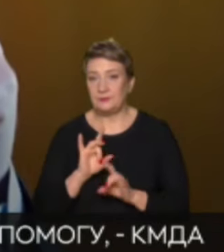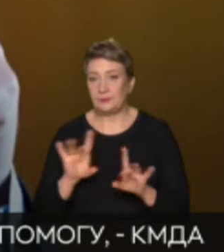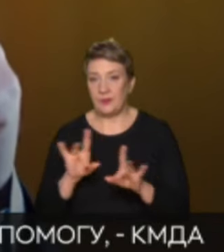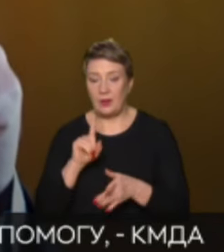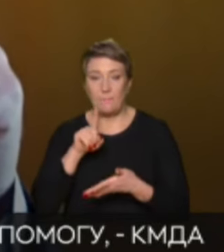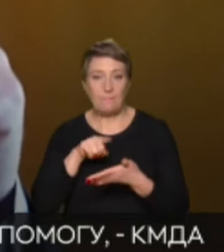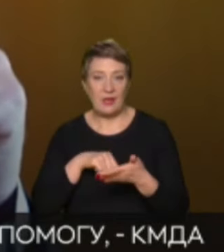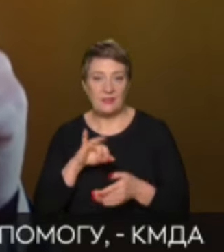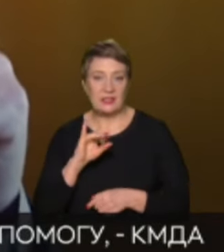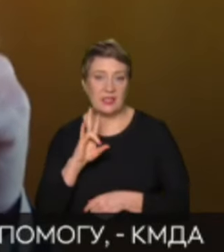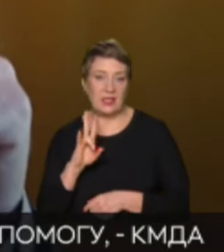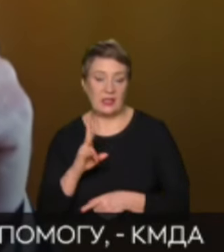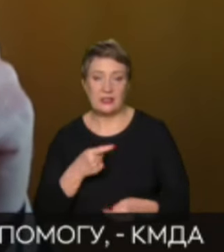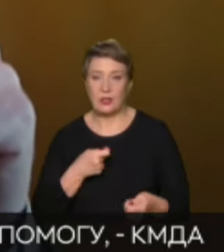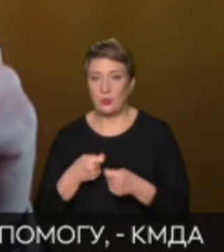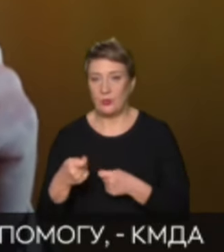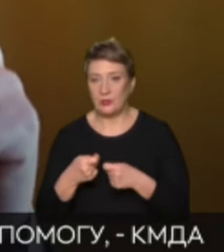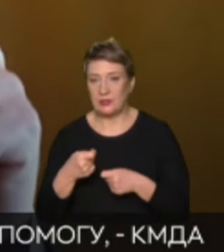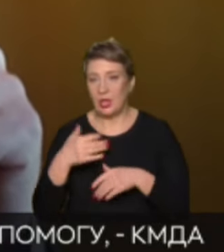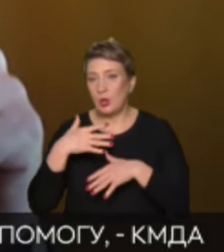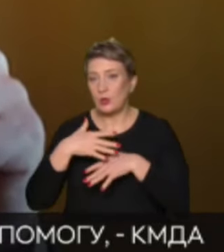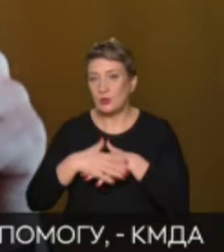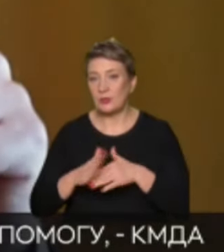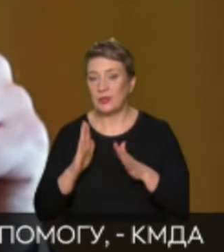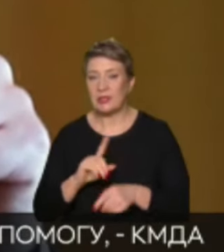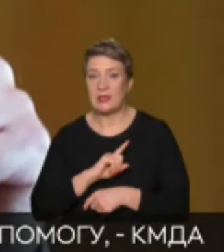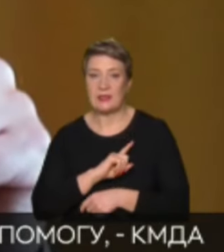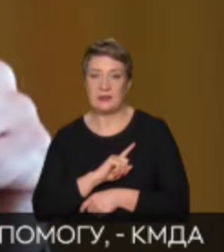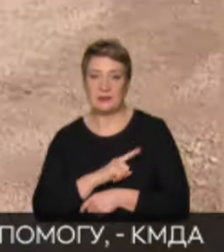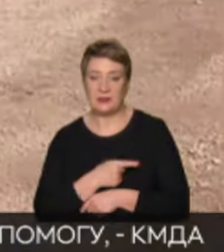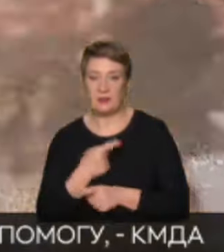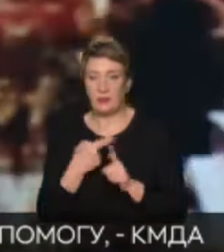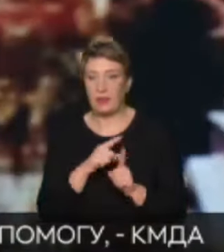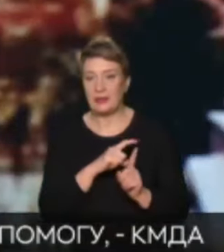що іранський уряд розуміє лише силу. Це цитата.